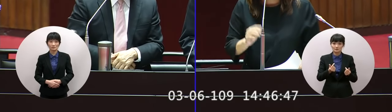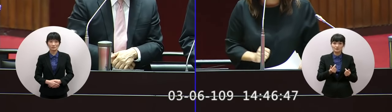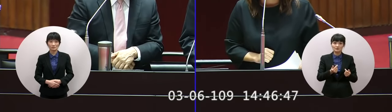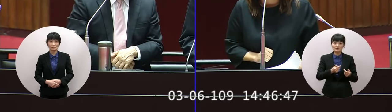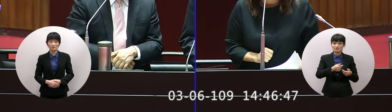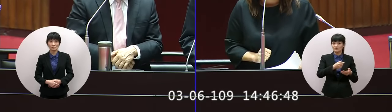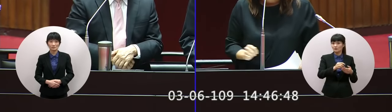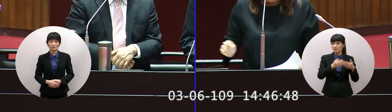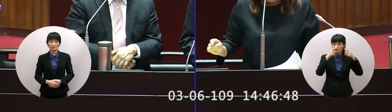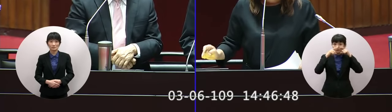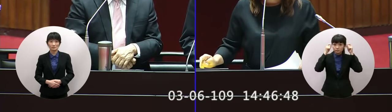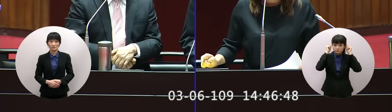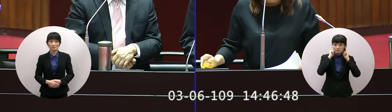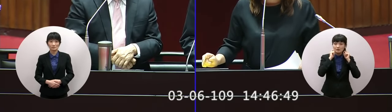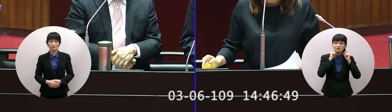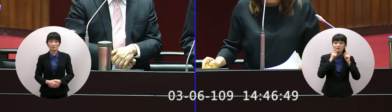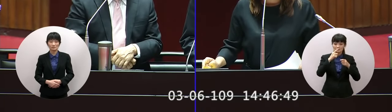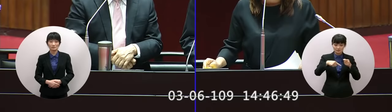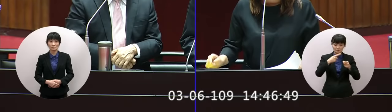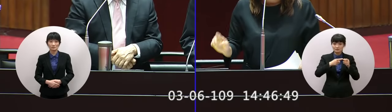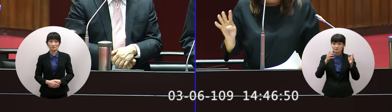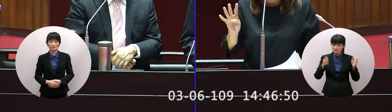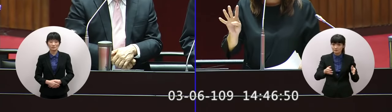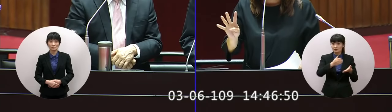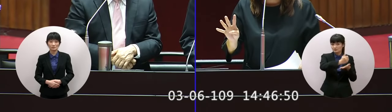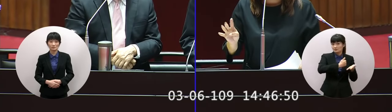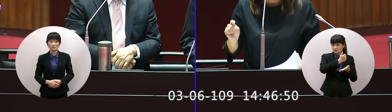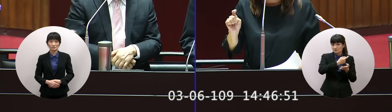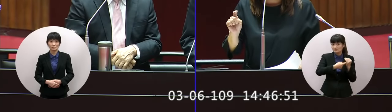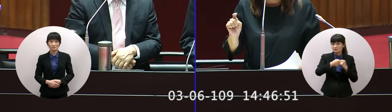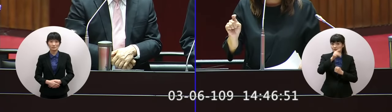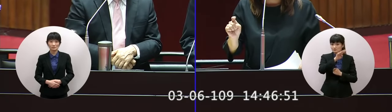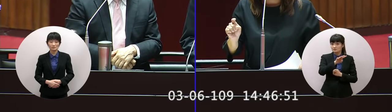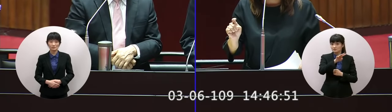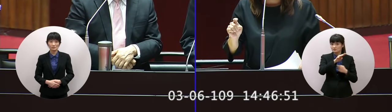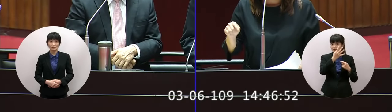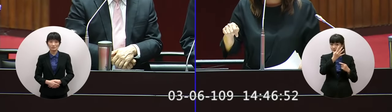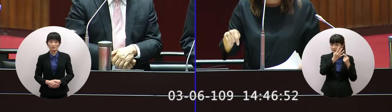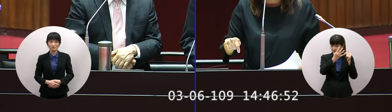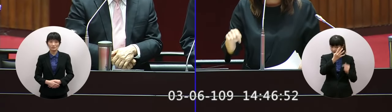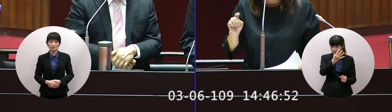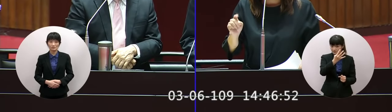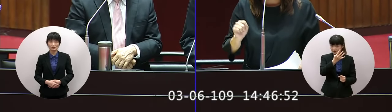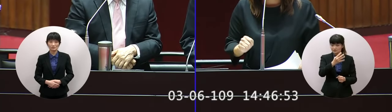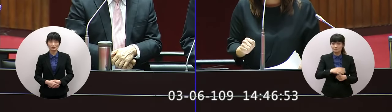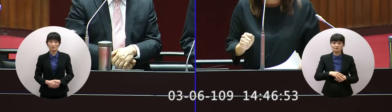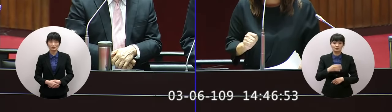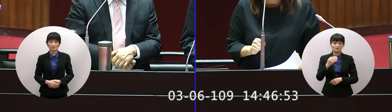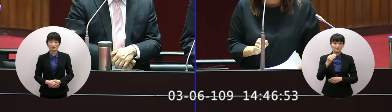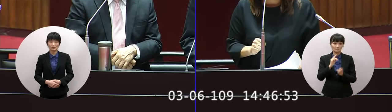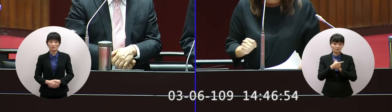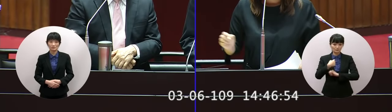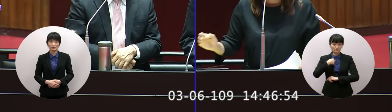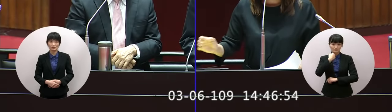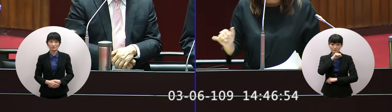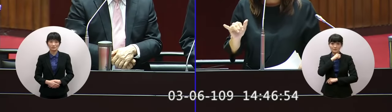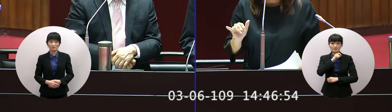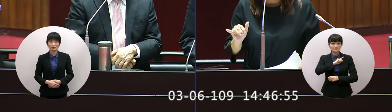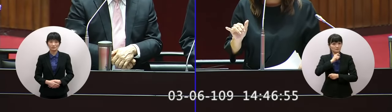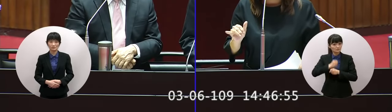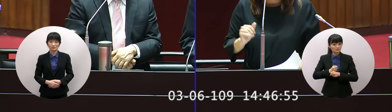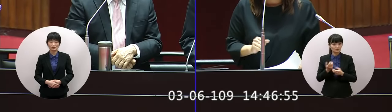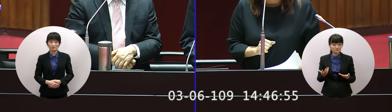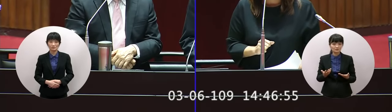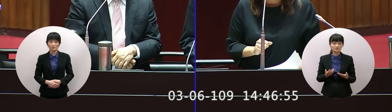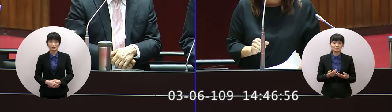年4亿片。就我们的算法，如果4亿它的成本，我们国内生产要1块多，你进口